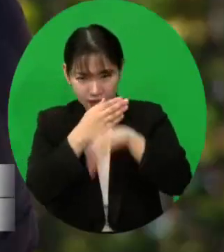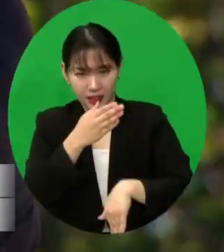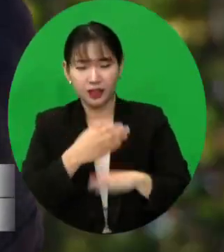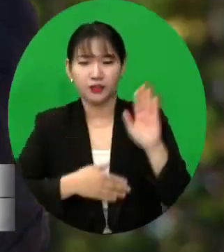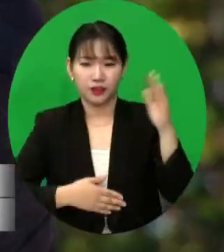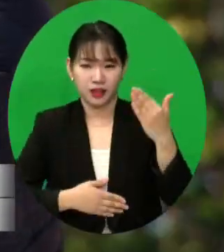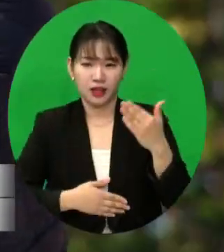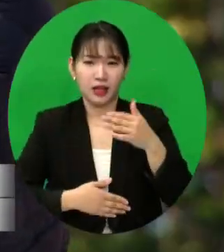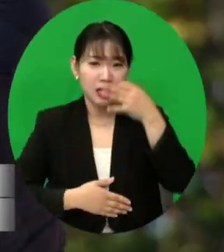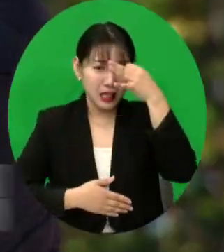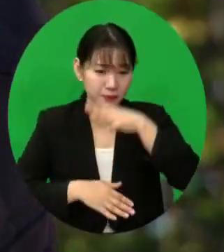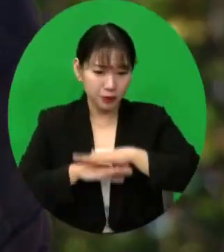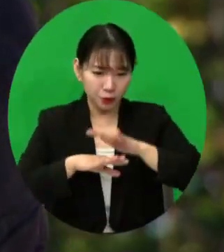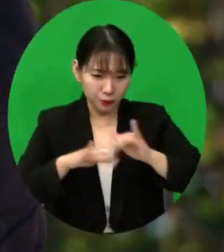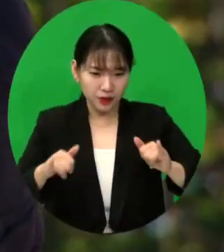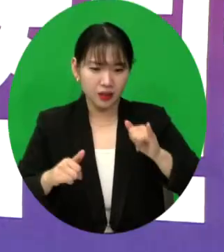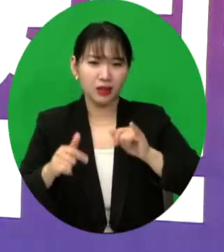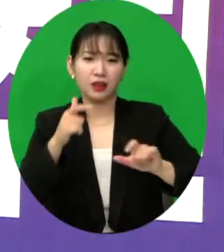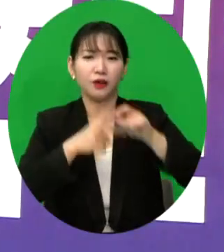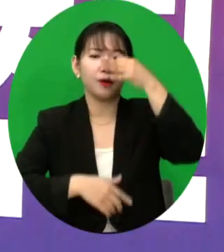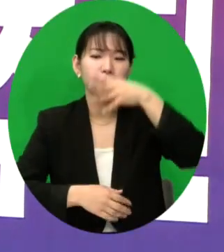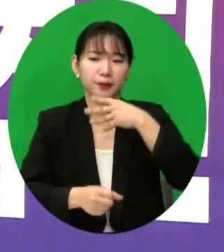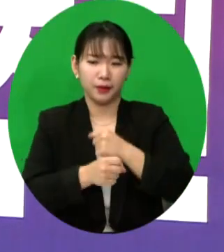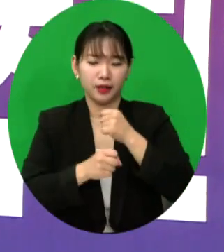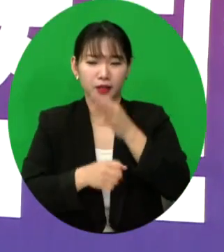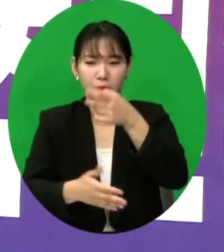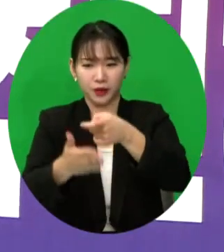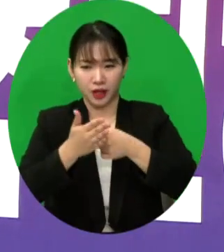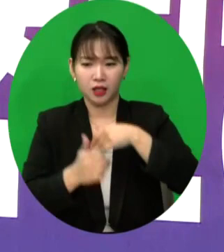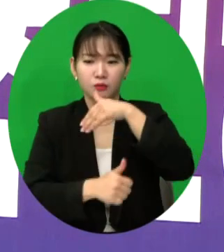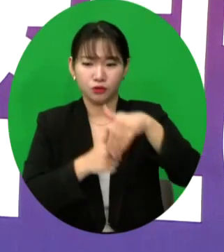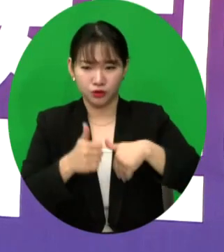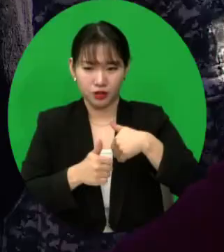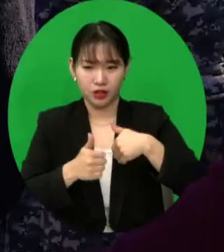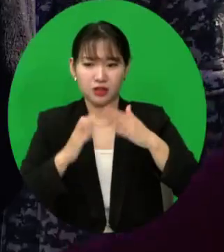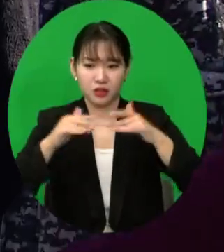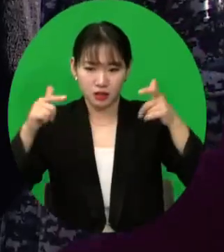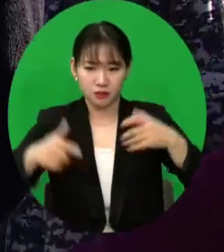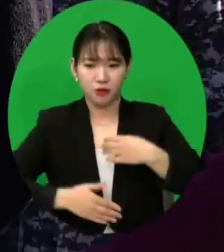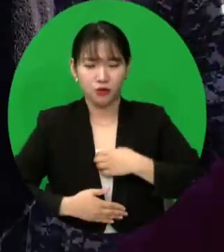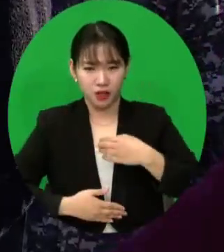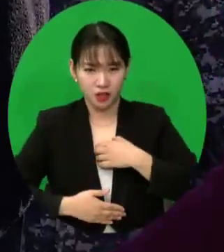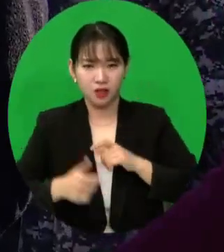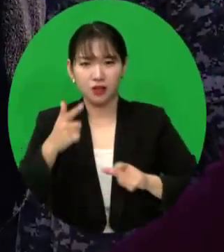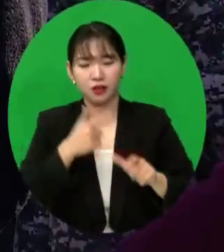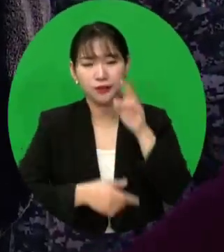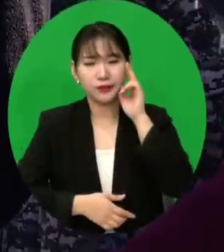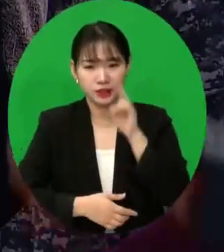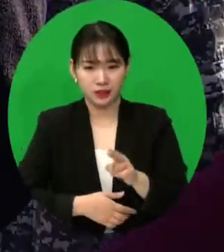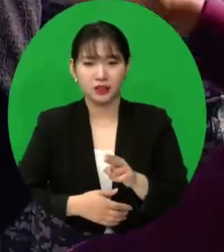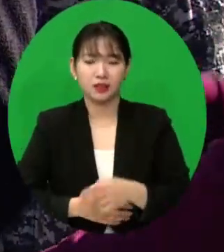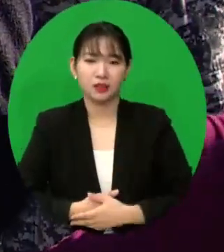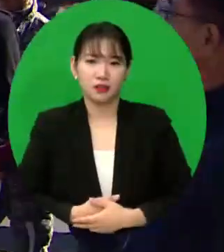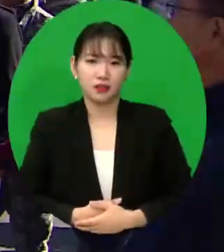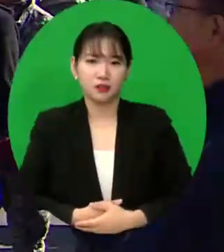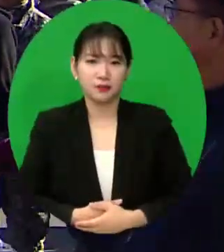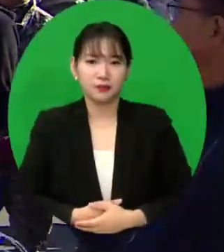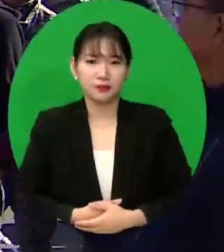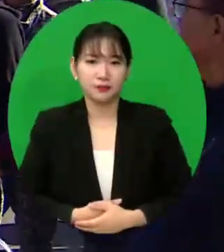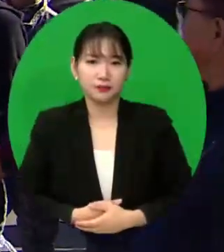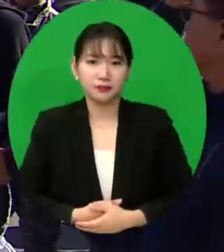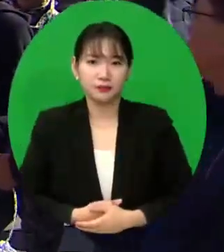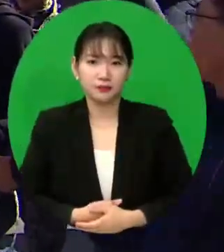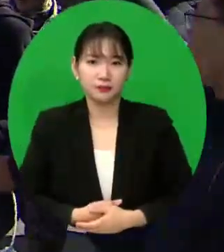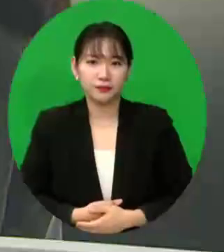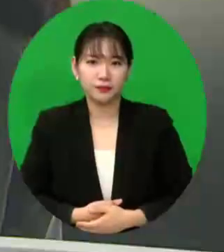더 가혹한 긴축재정 기조. 농도 전남의 위기는 더 크게 느껴질 수밖에 없습니다. MBC 뉴스